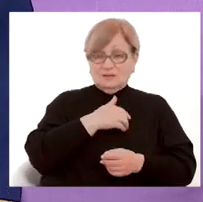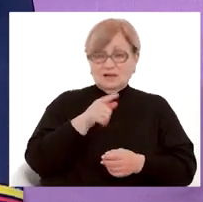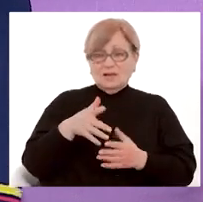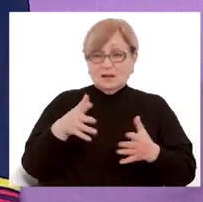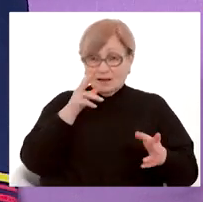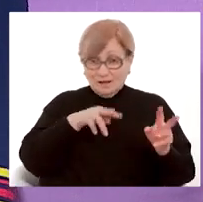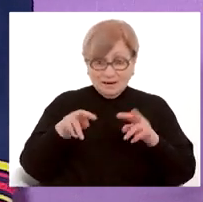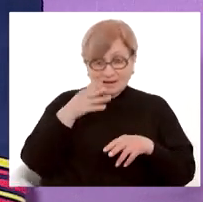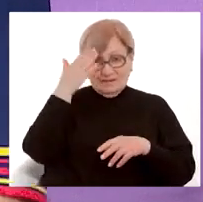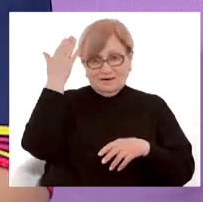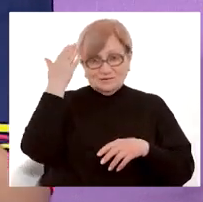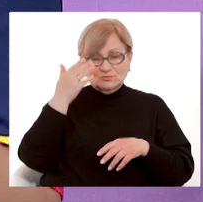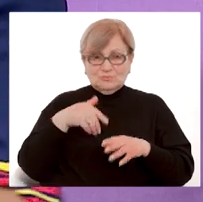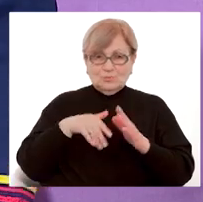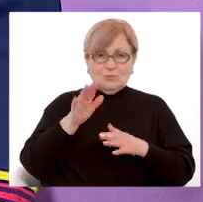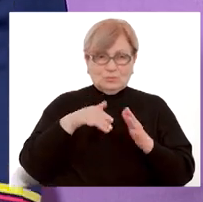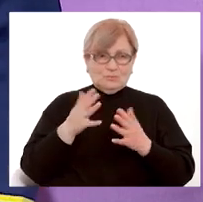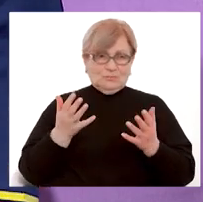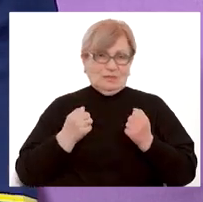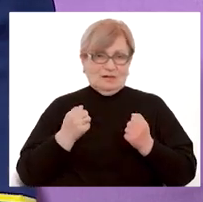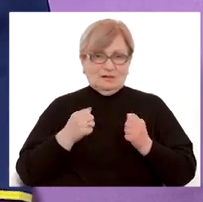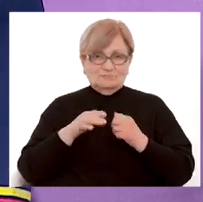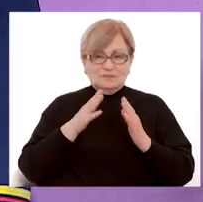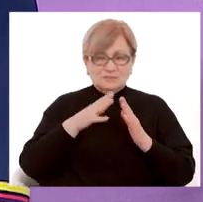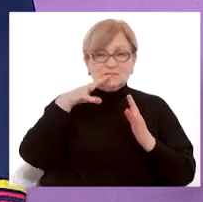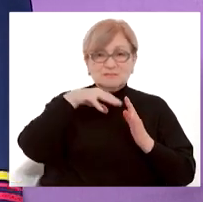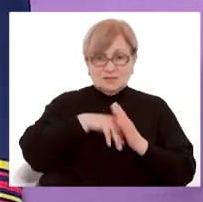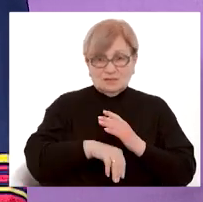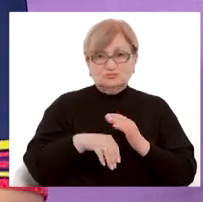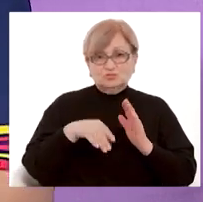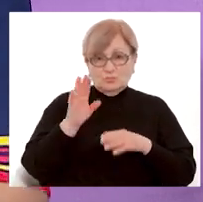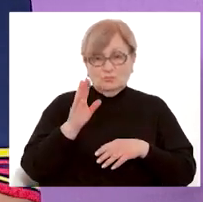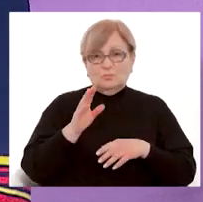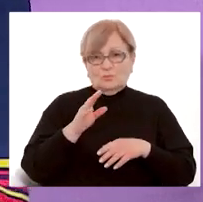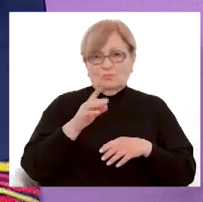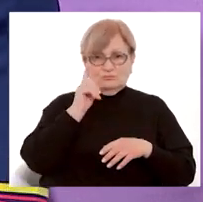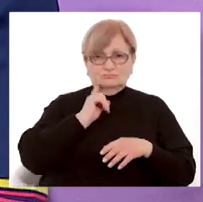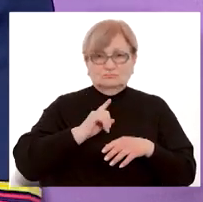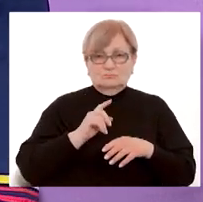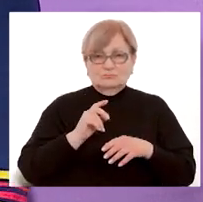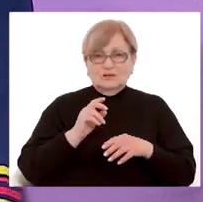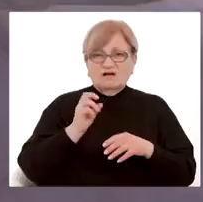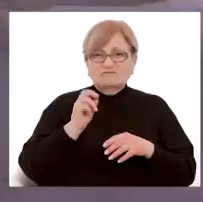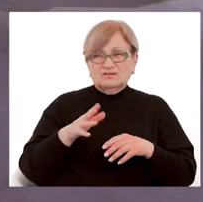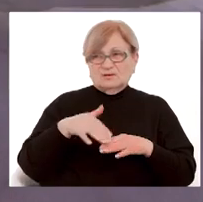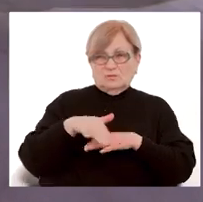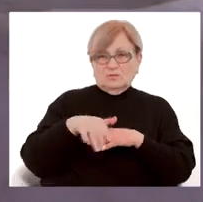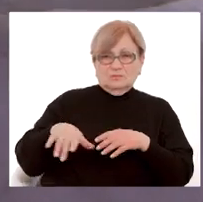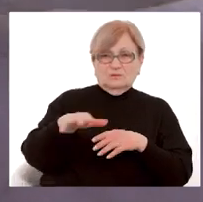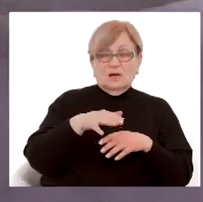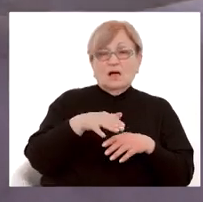უჩნდება მიმღებლობა. ამიტომ აი სახლში უფრო მეტად ვაგვარებთ ამ პრობლემას, რა თქმა უნდა, ასევე საგამართლებო სივრცეში, ხო, თქვათ